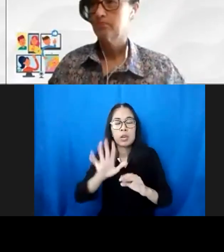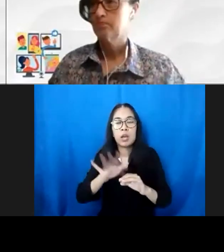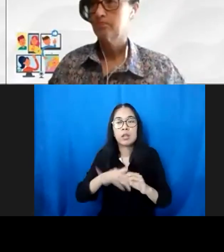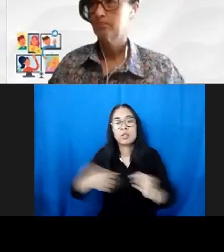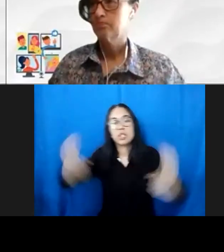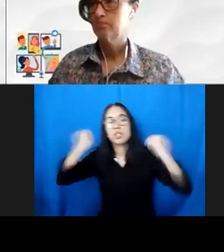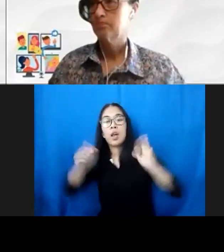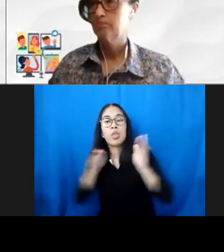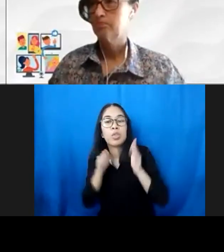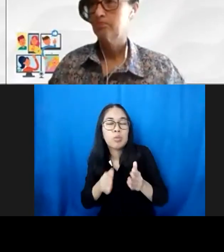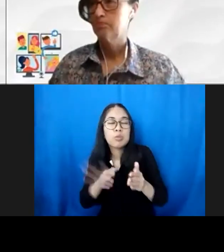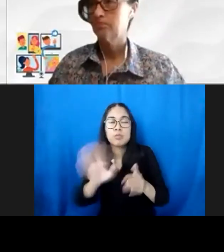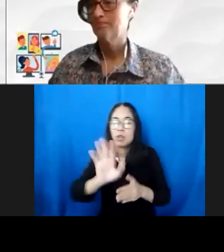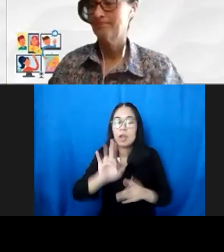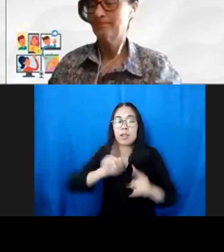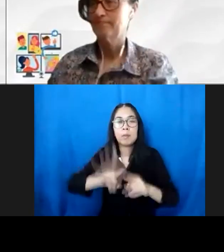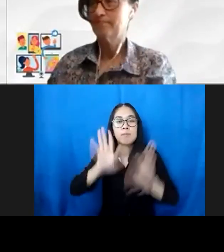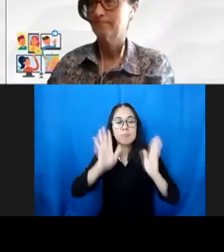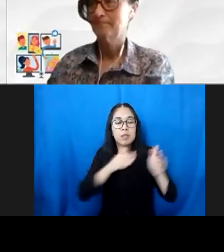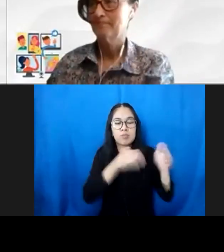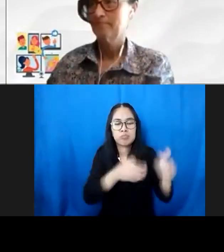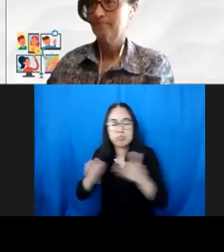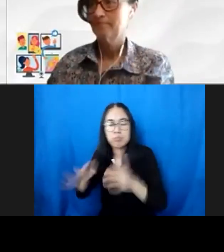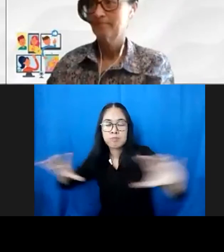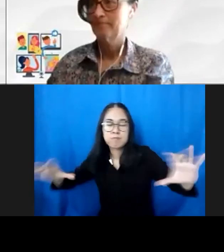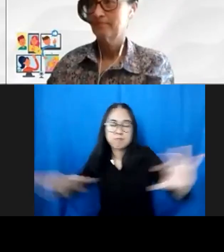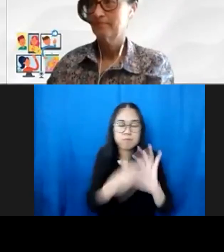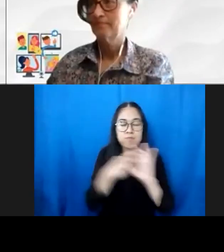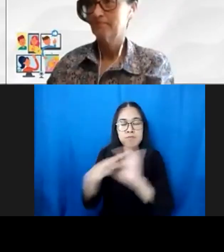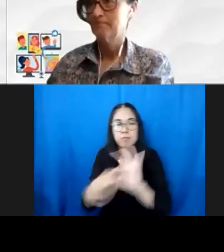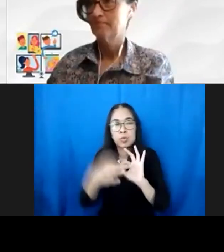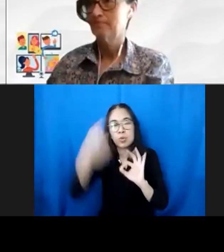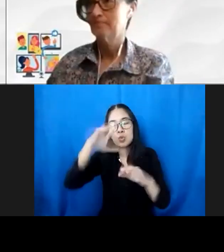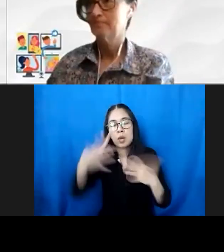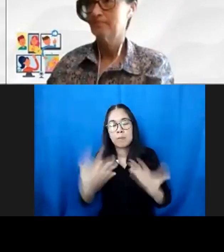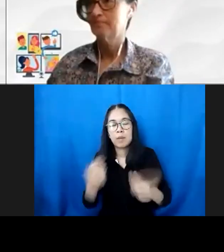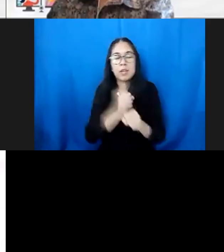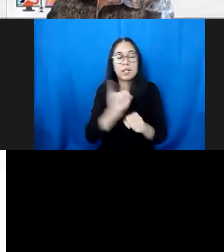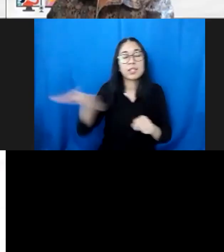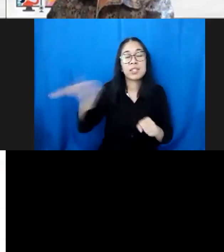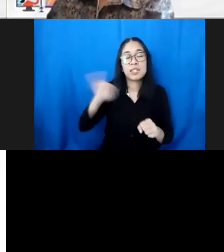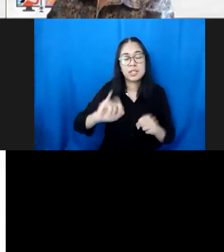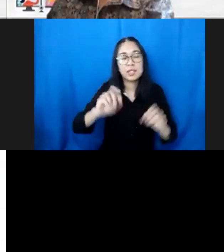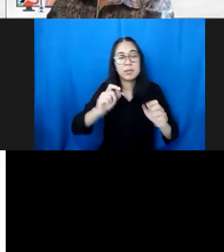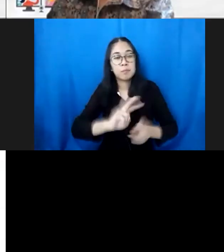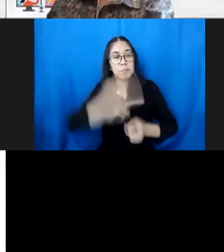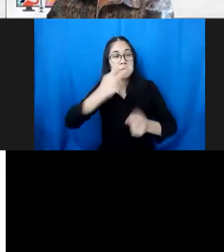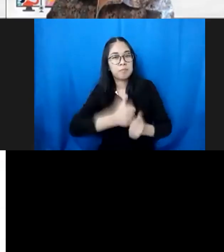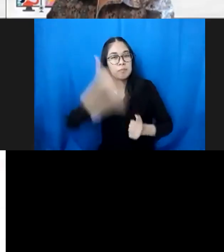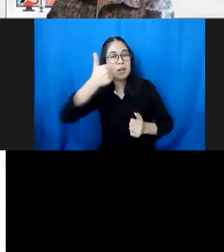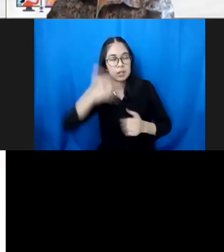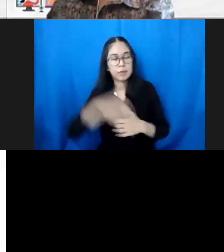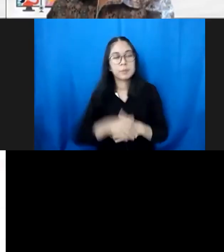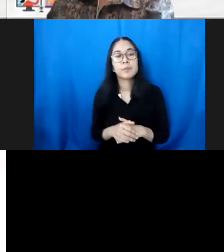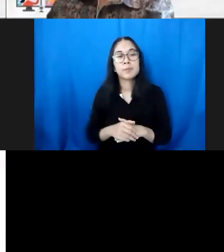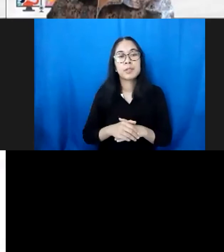sektor yang harus terlibat untuk membantu upaya perbaikan gizi di negara ini. Baik, sebelum kita